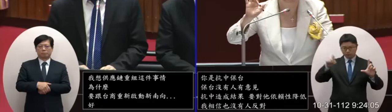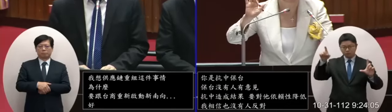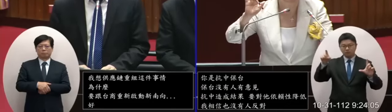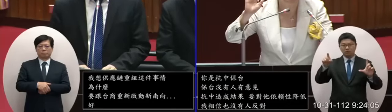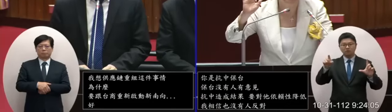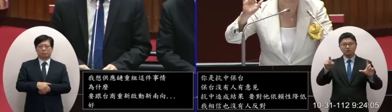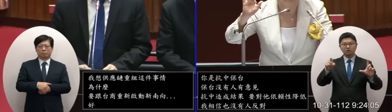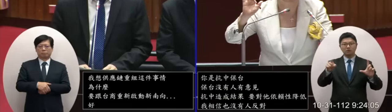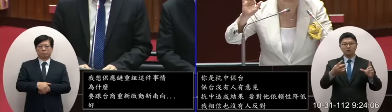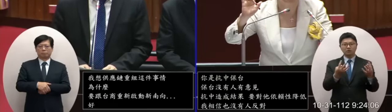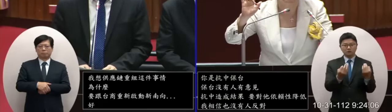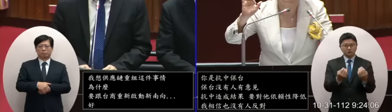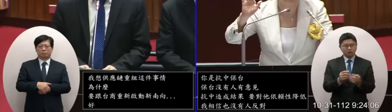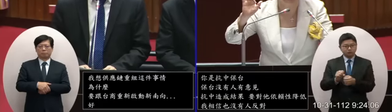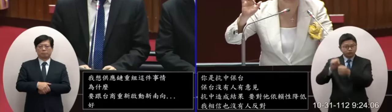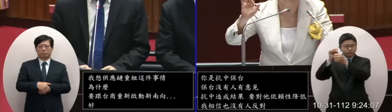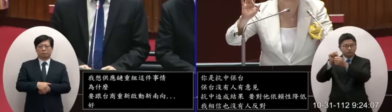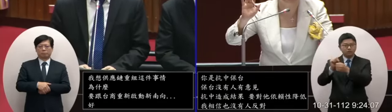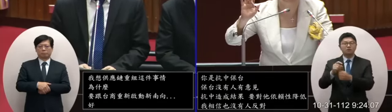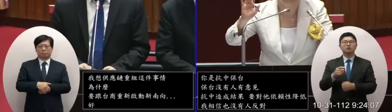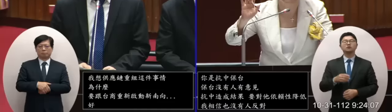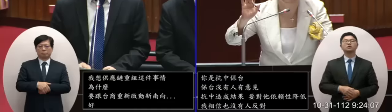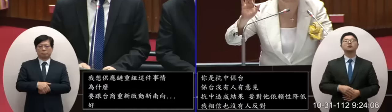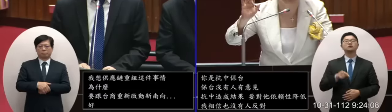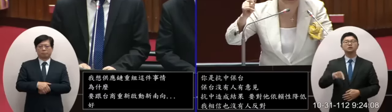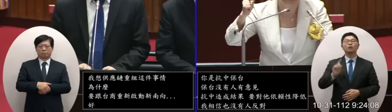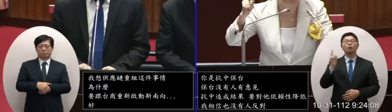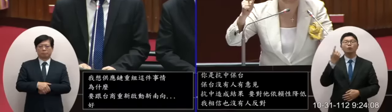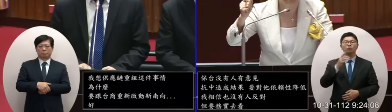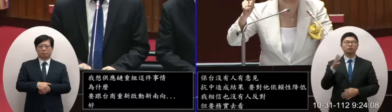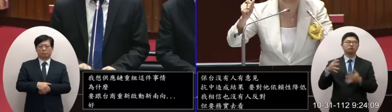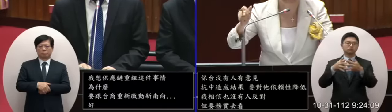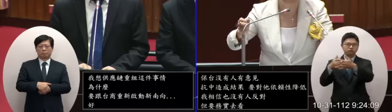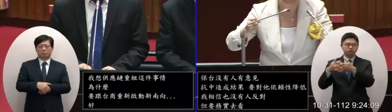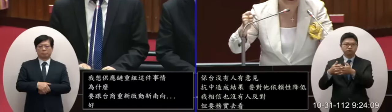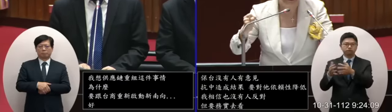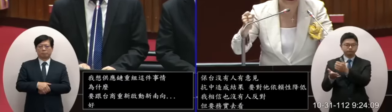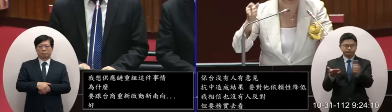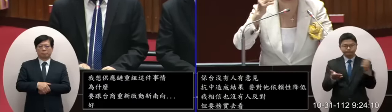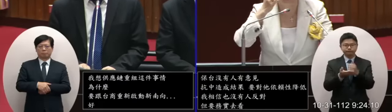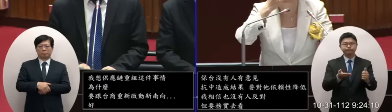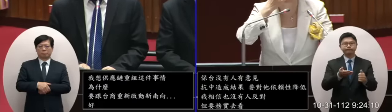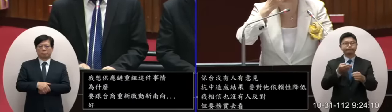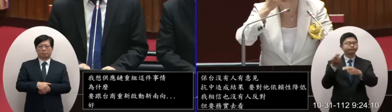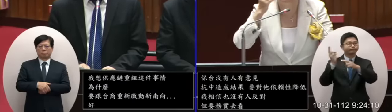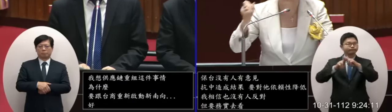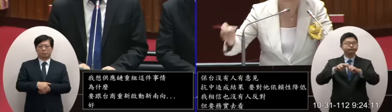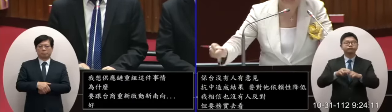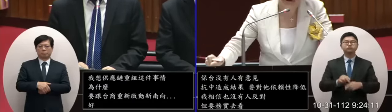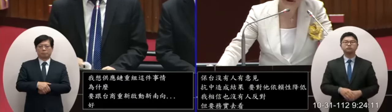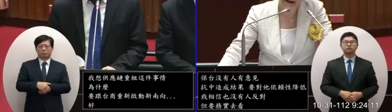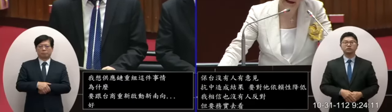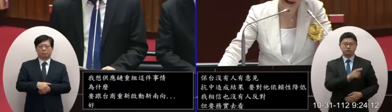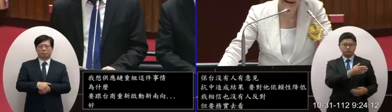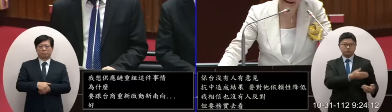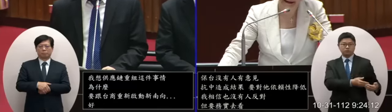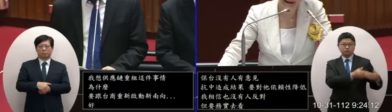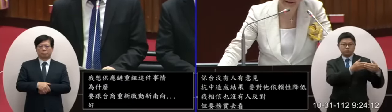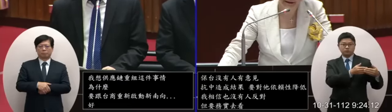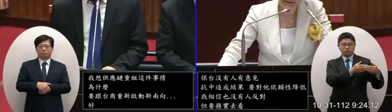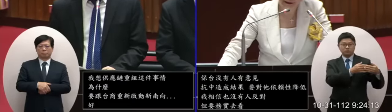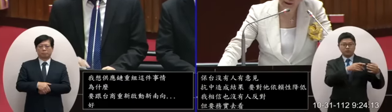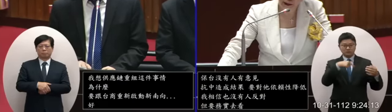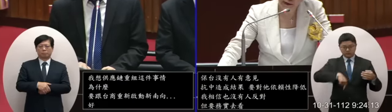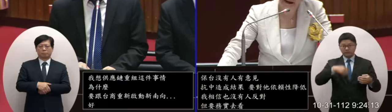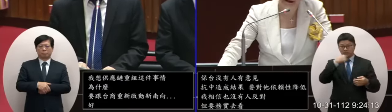关系，好，因为那个时候呢，我们知道美国禁运的关系，所以对岸呢先预先订了很多的这个 IC 的